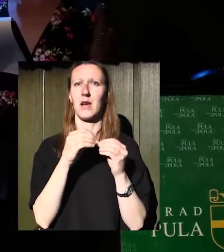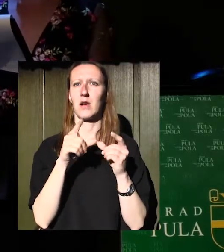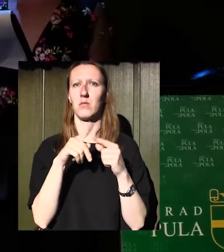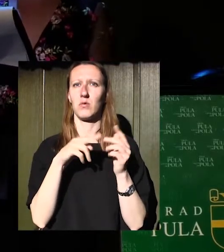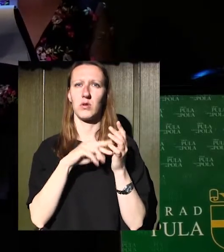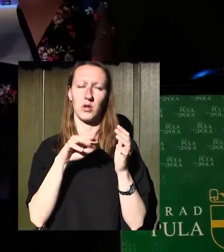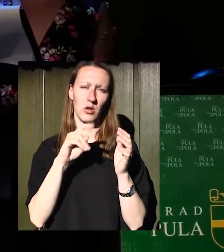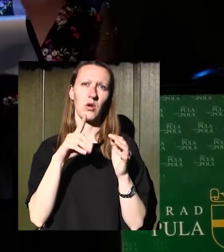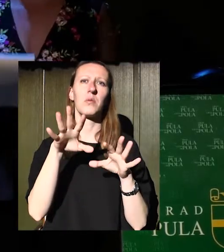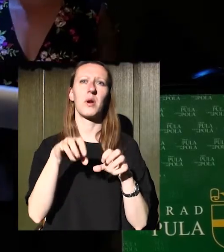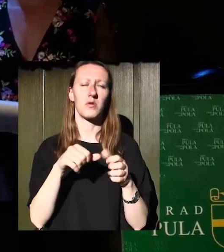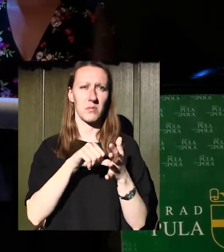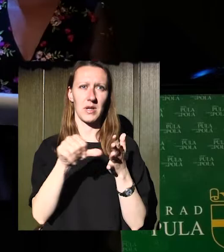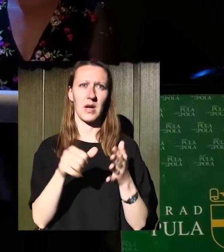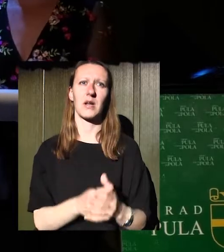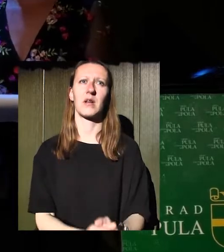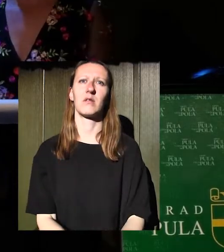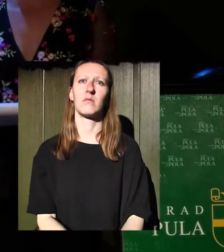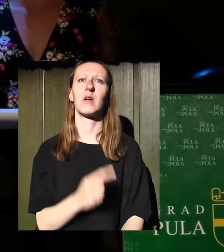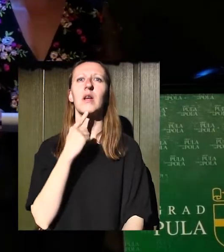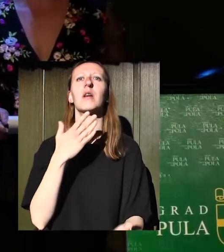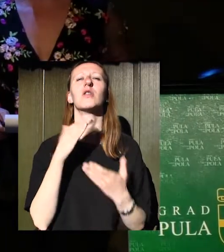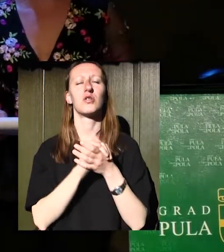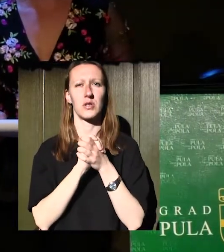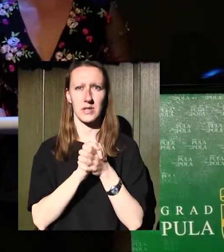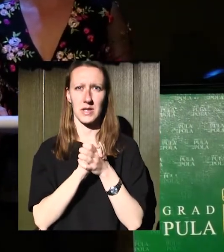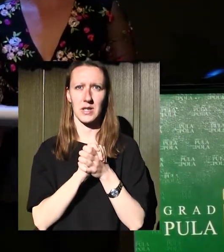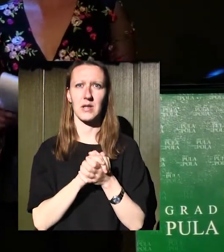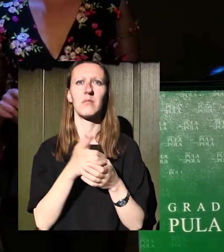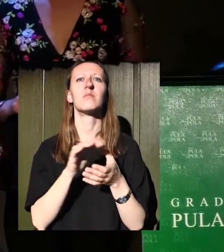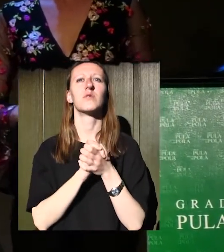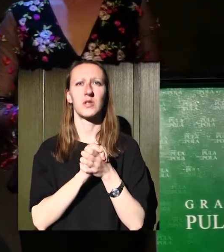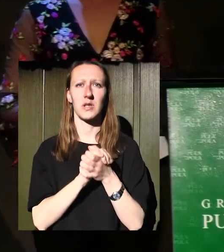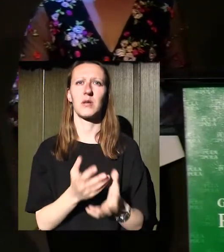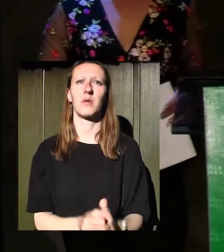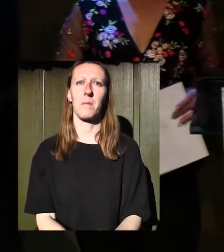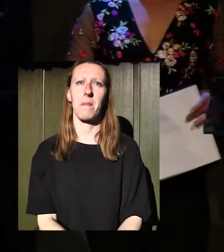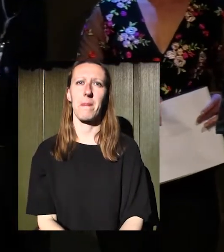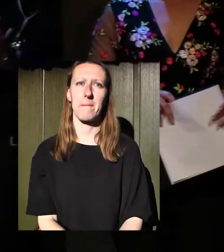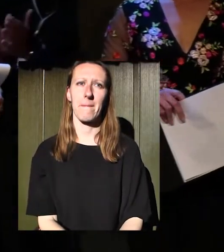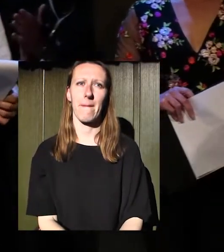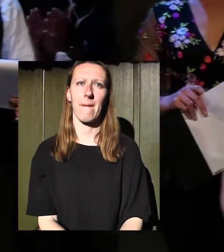gospođu Silviju Butignoni, da preuzme nagradu i srdačno čestitamo. Congratulazioni.